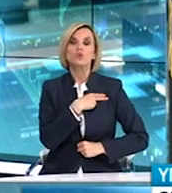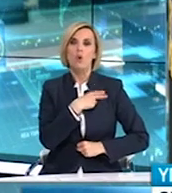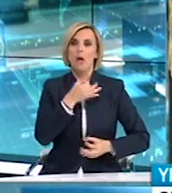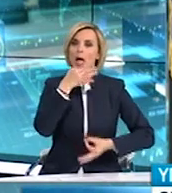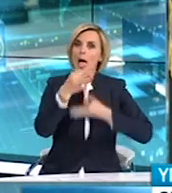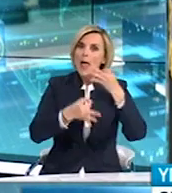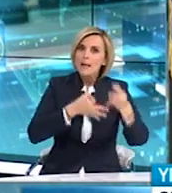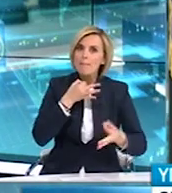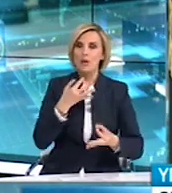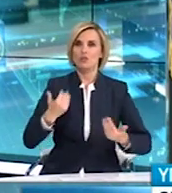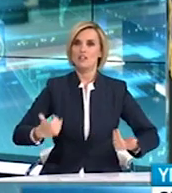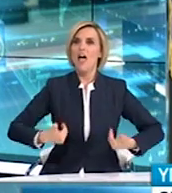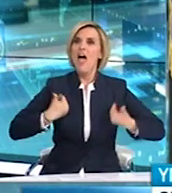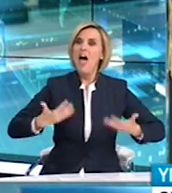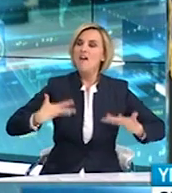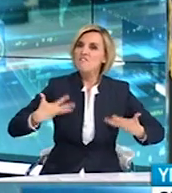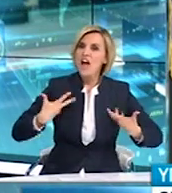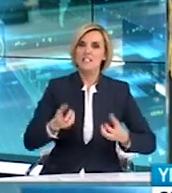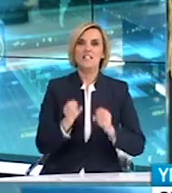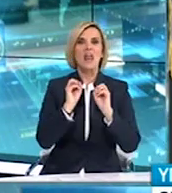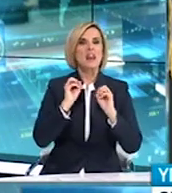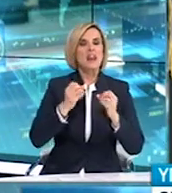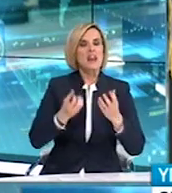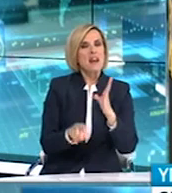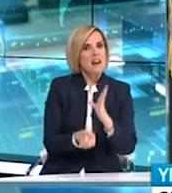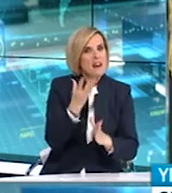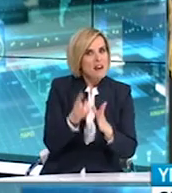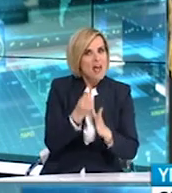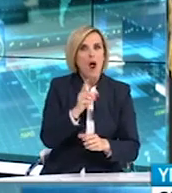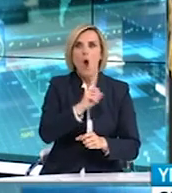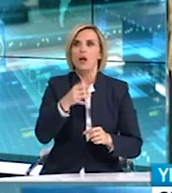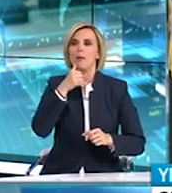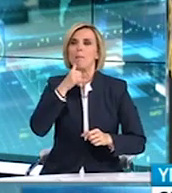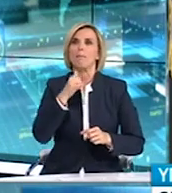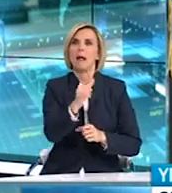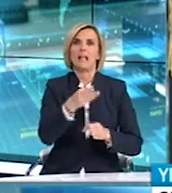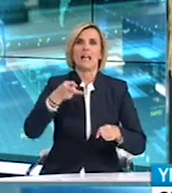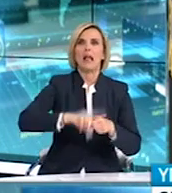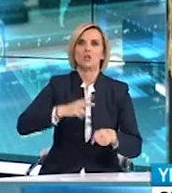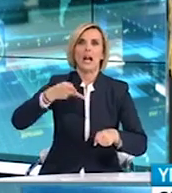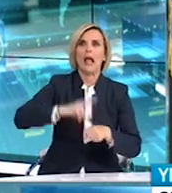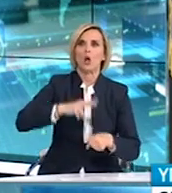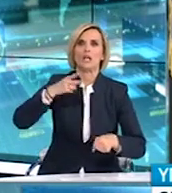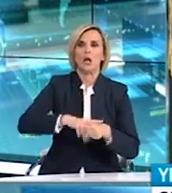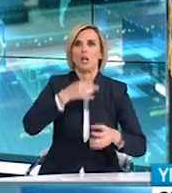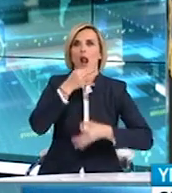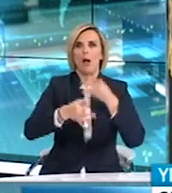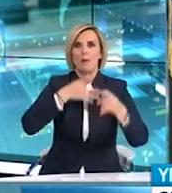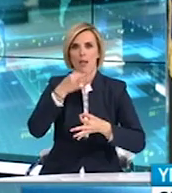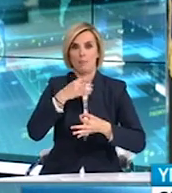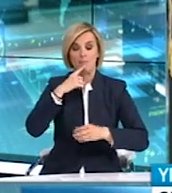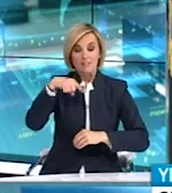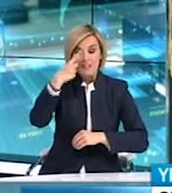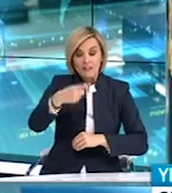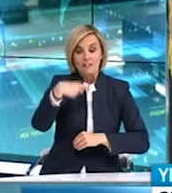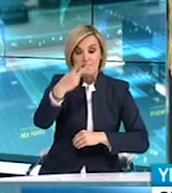που παραβιάζει όχι μόνο ανθρώπινα δεδομένα αλλά και βασικές αρχές της ανθρώπινης αξιοπρέπειας. Οι επόμενες εβδομάδες είναι